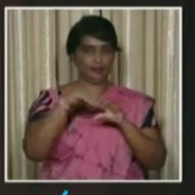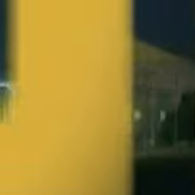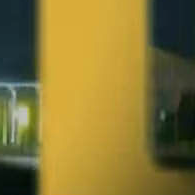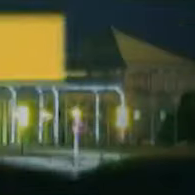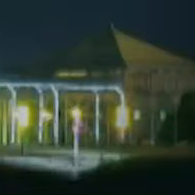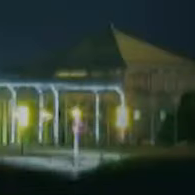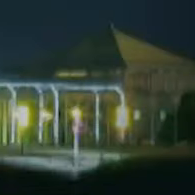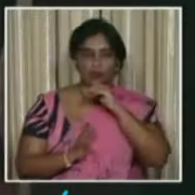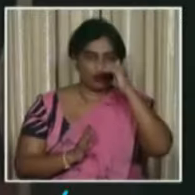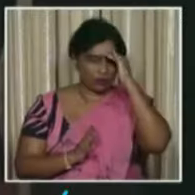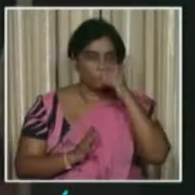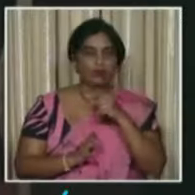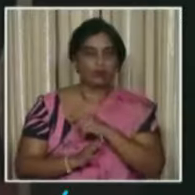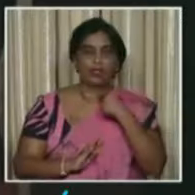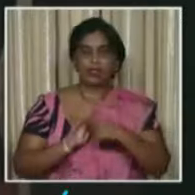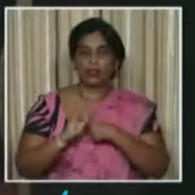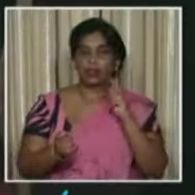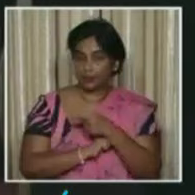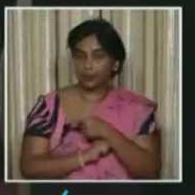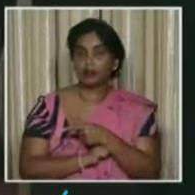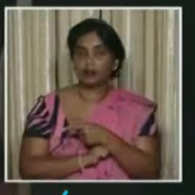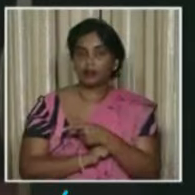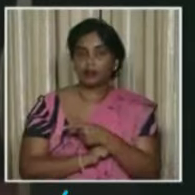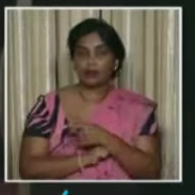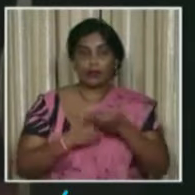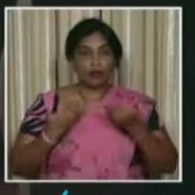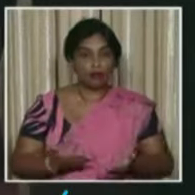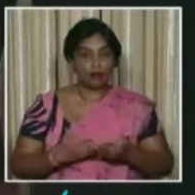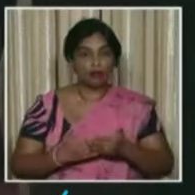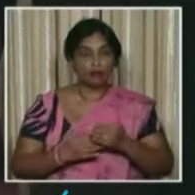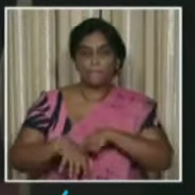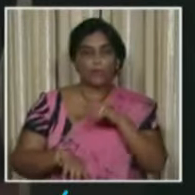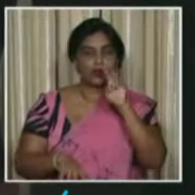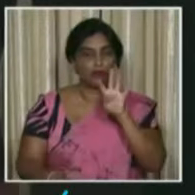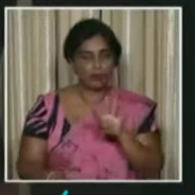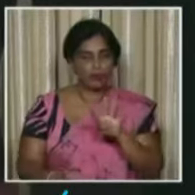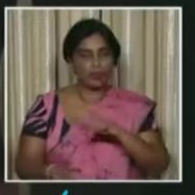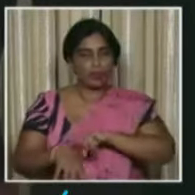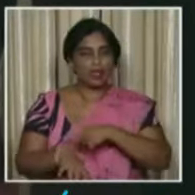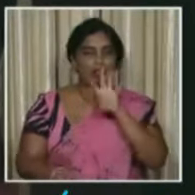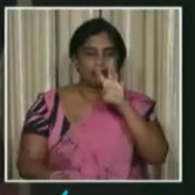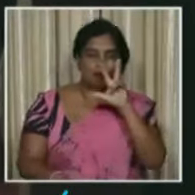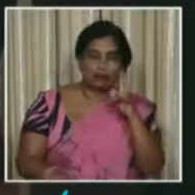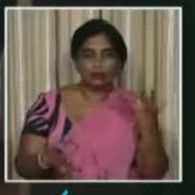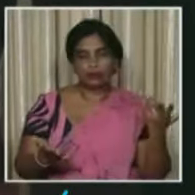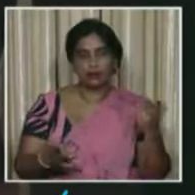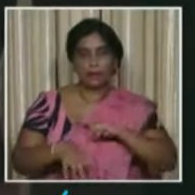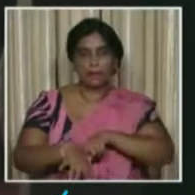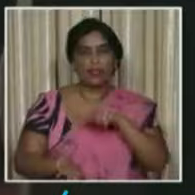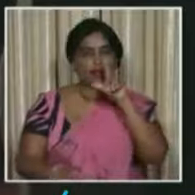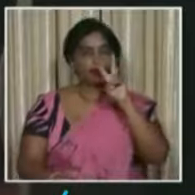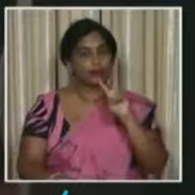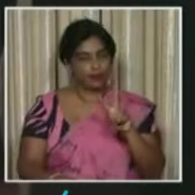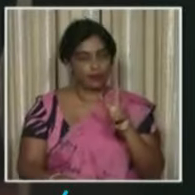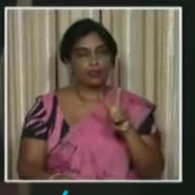නැහැ. ශ්‍රී ලංකා ක්‍රිකට් එකේ වර්තමාන ලොක්කෝ කියලා තියෙනවා.